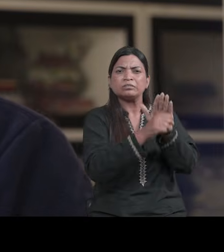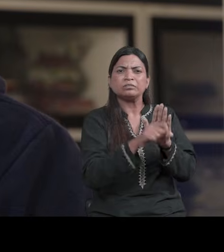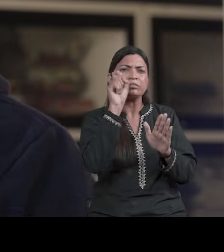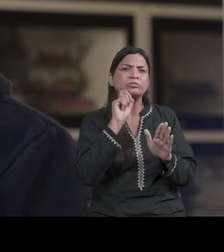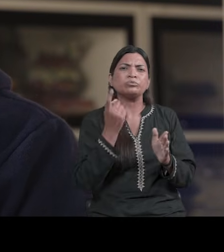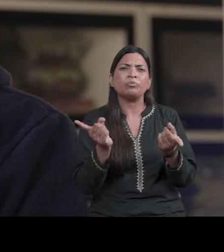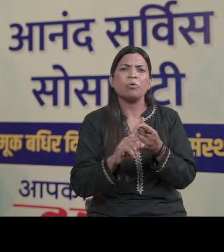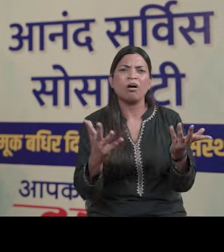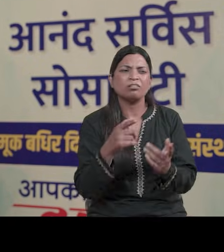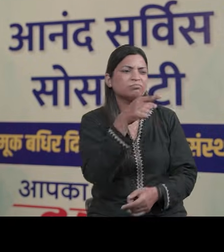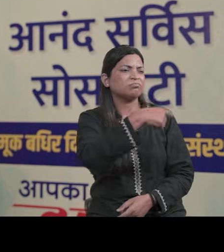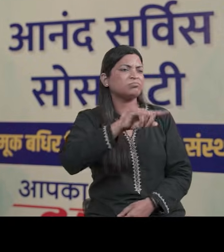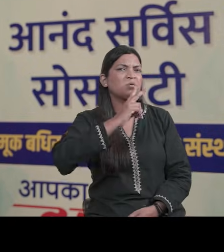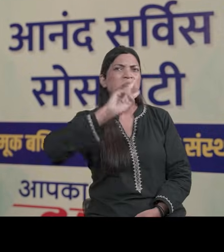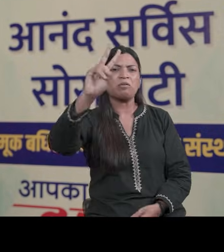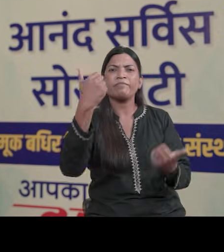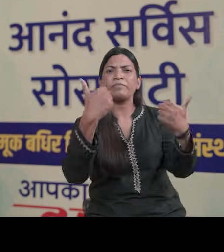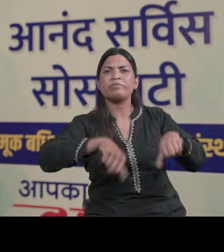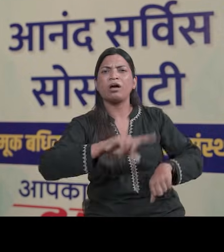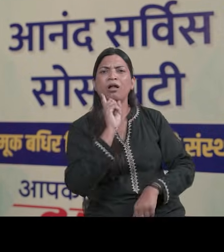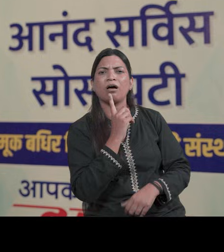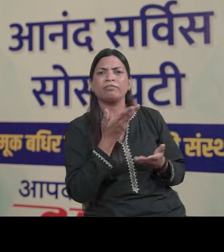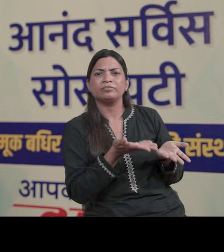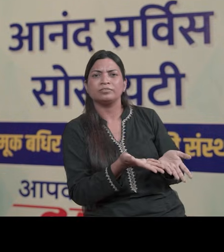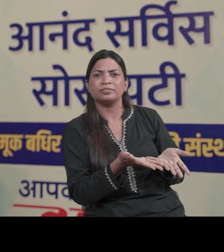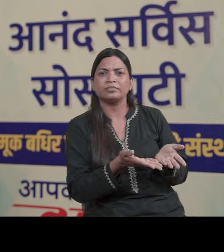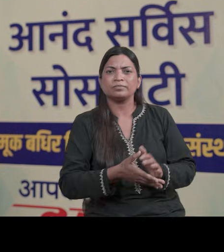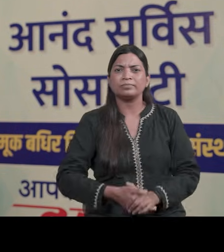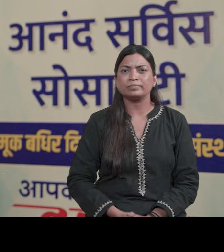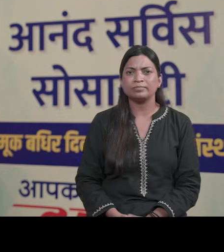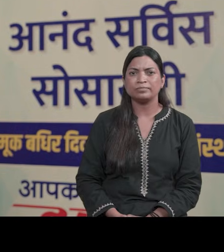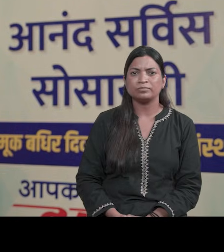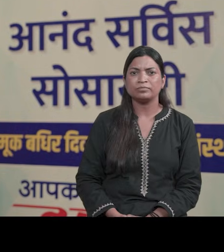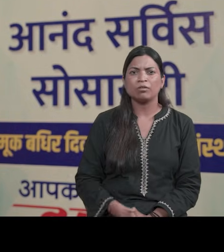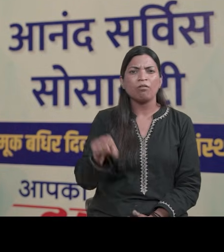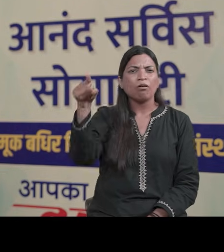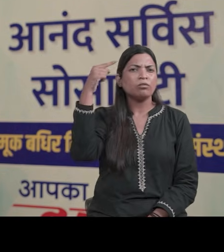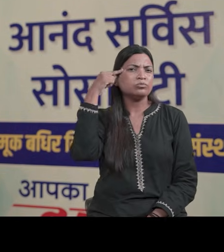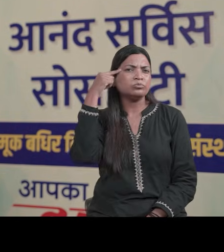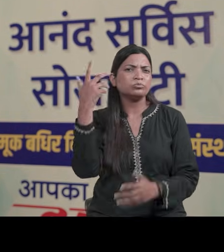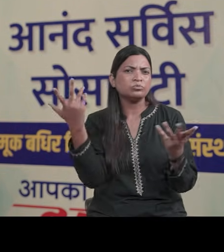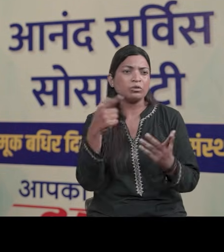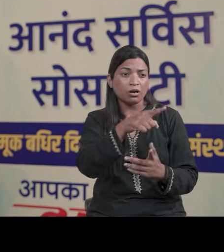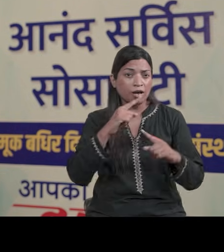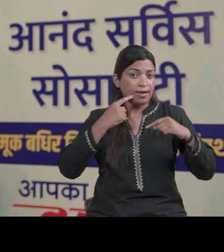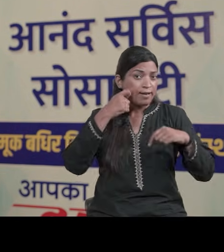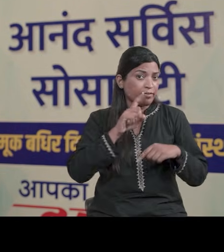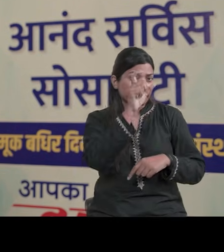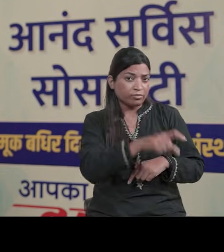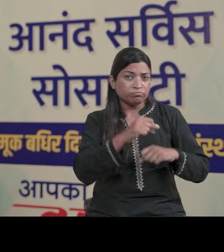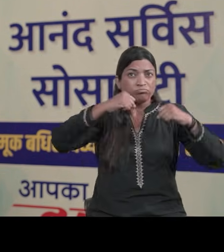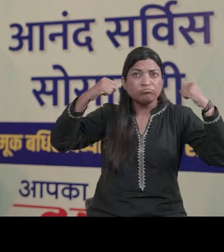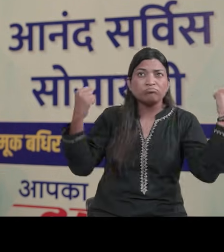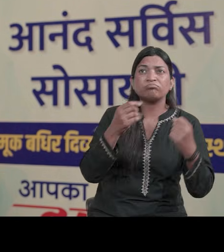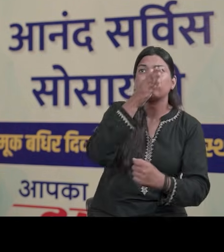बता नहीं पाएगी, है ना। ये एक उनका टारगेट रहता है। दूसरा क्या रहता है कि उनको ये लगता है कि अगर ये कोशिश भी करेगी तो कोई इसको मदद नहीं